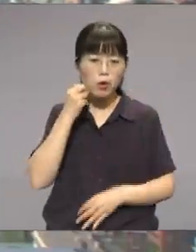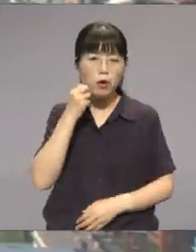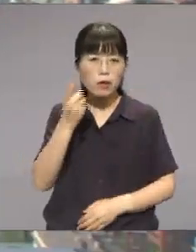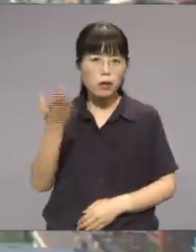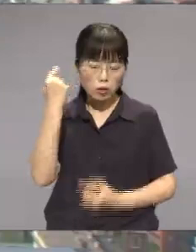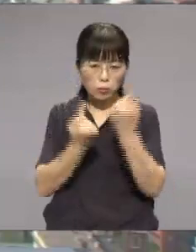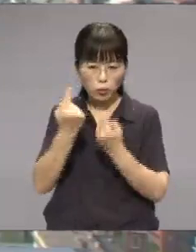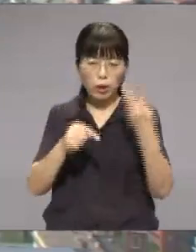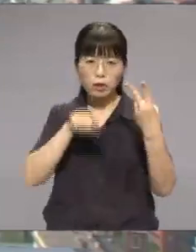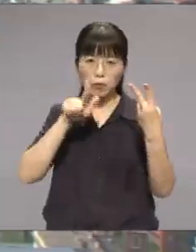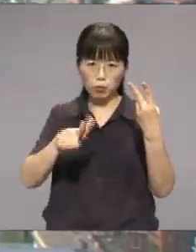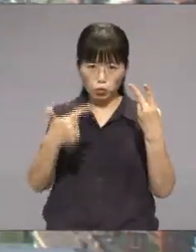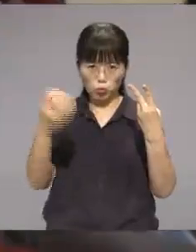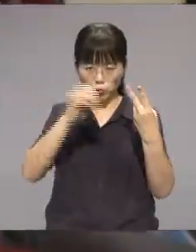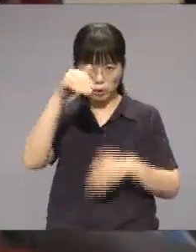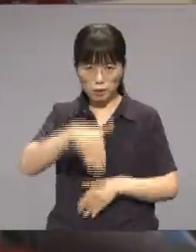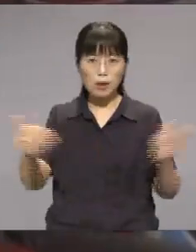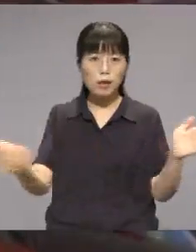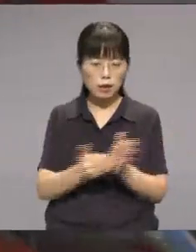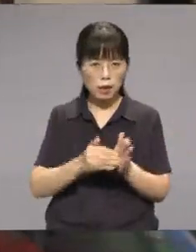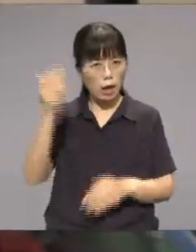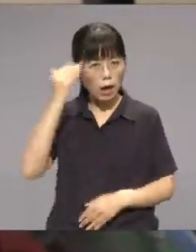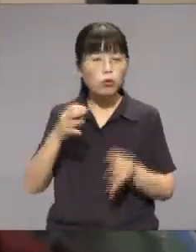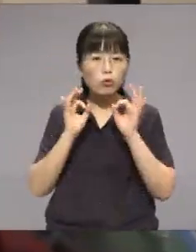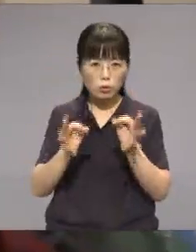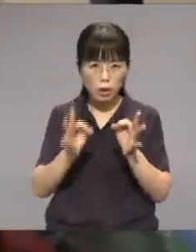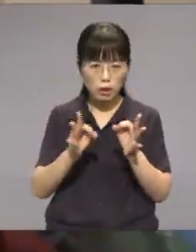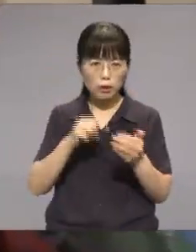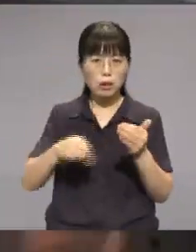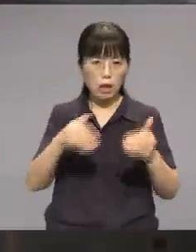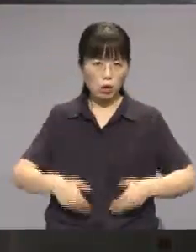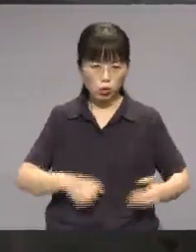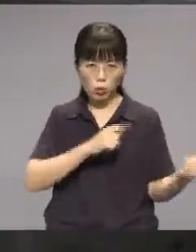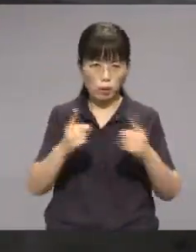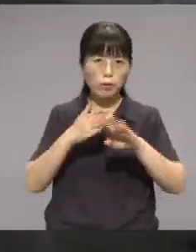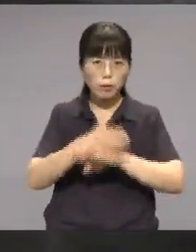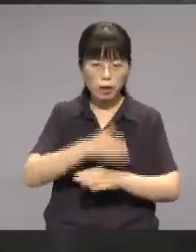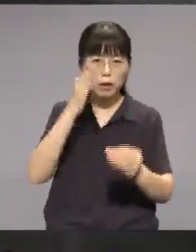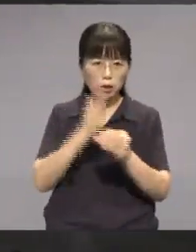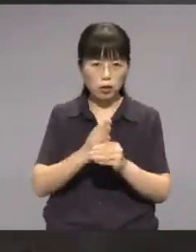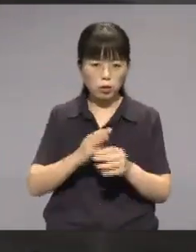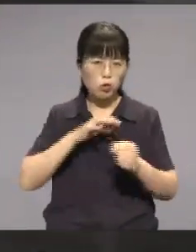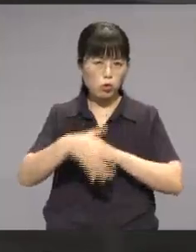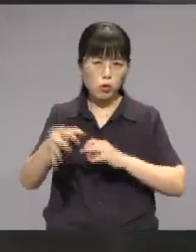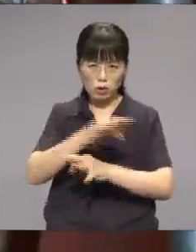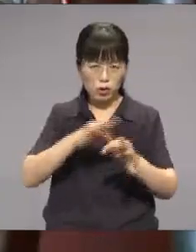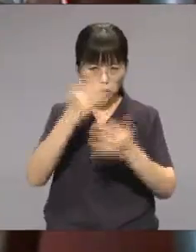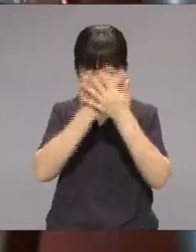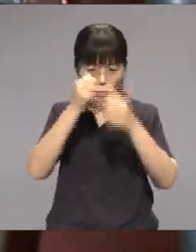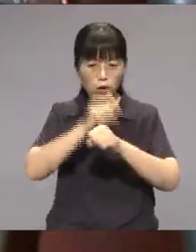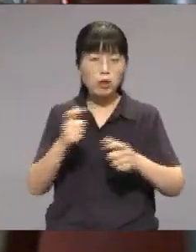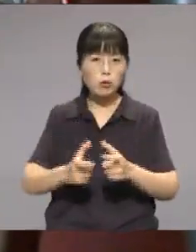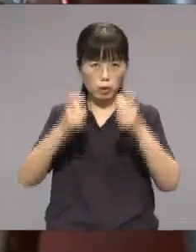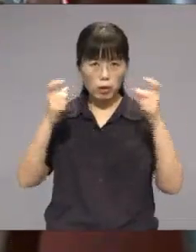2.6 포인트 하락했습니다 한국은행은 내수 회복이 지원되는 가운데 글로벌 경기 불확실성이